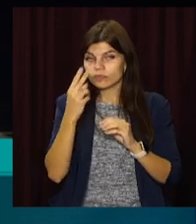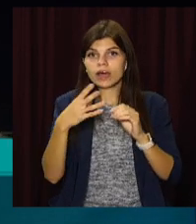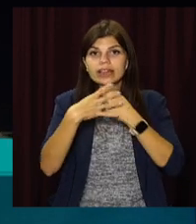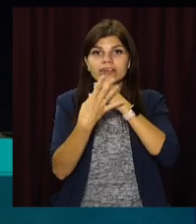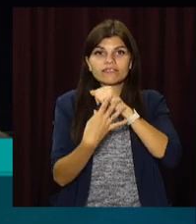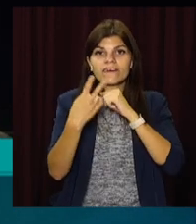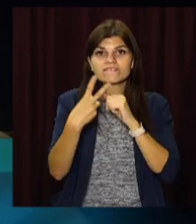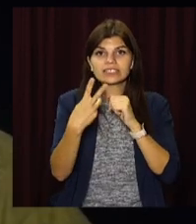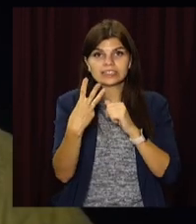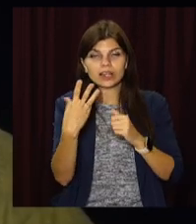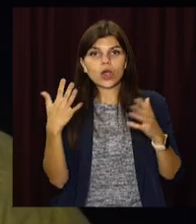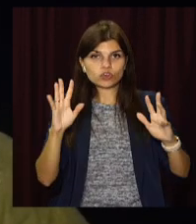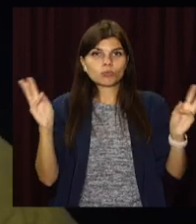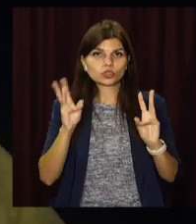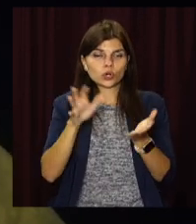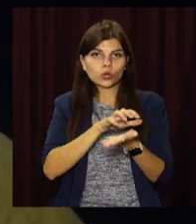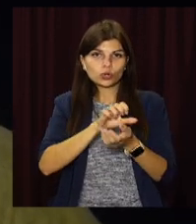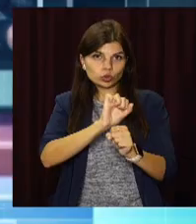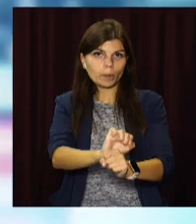о 19.23 пожежу ліквідовано.